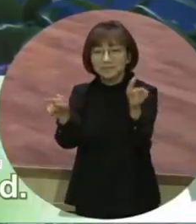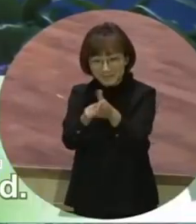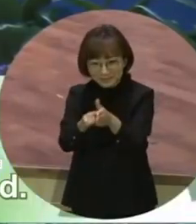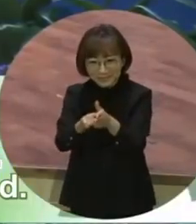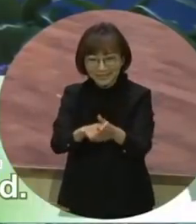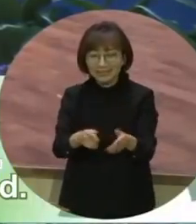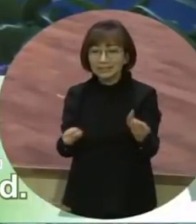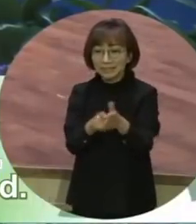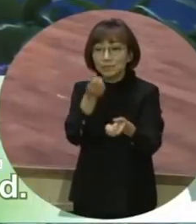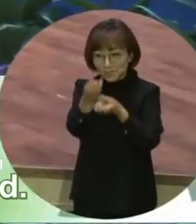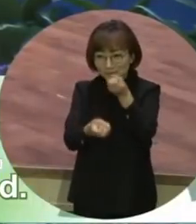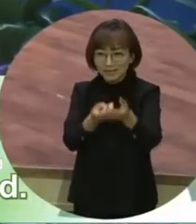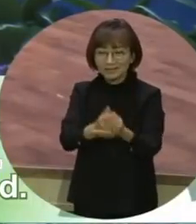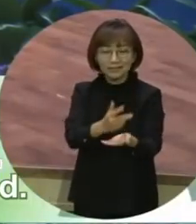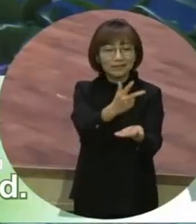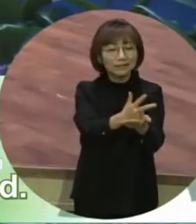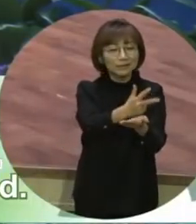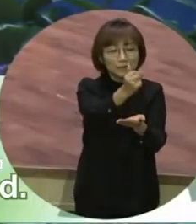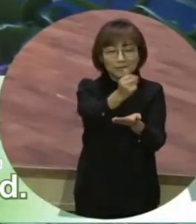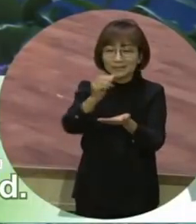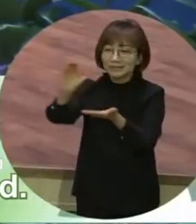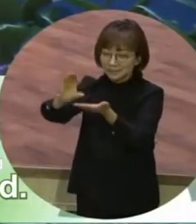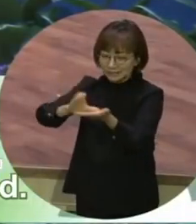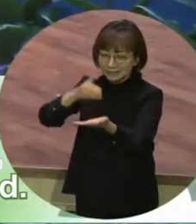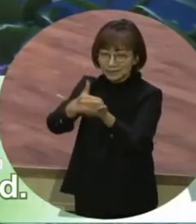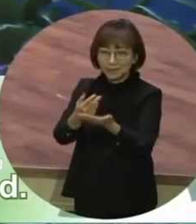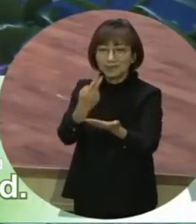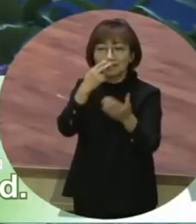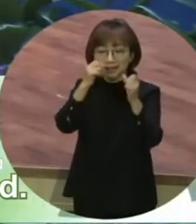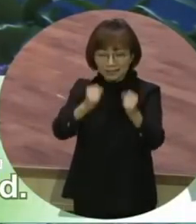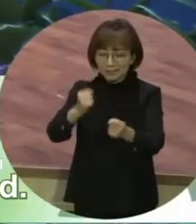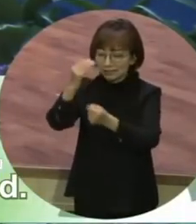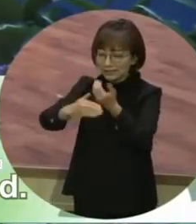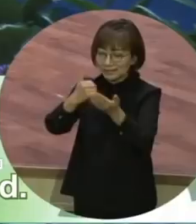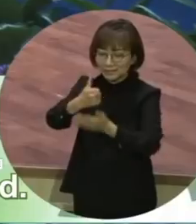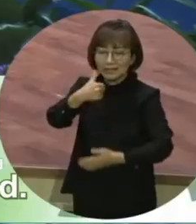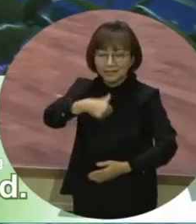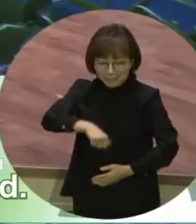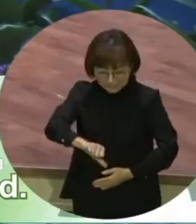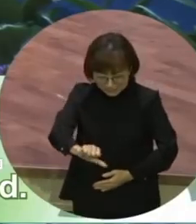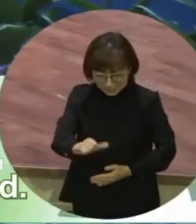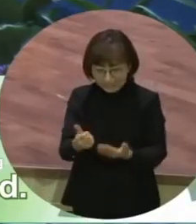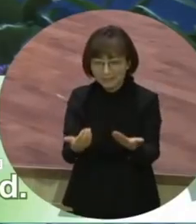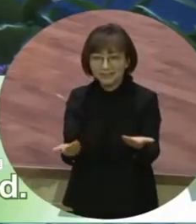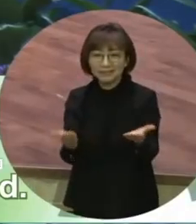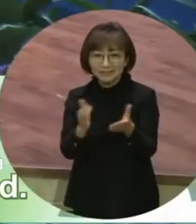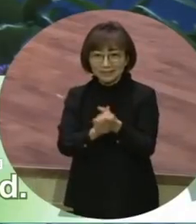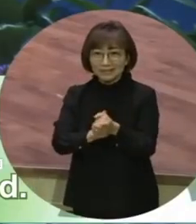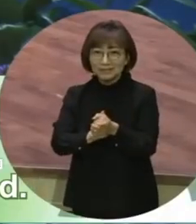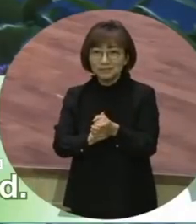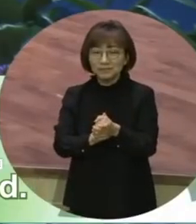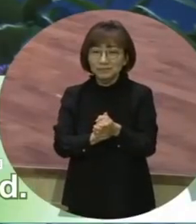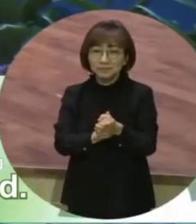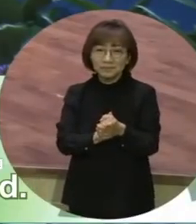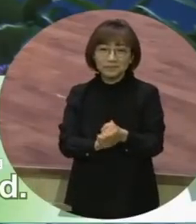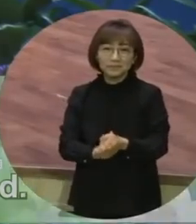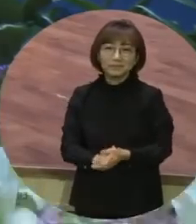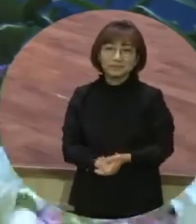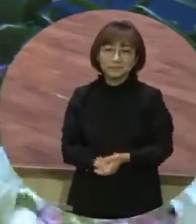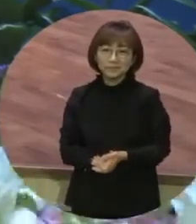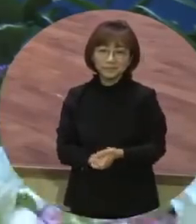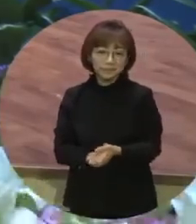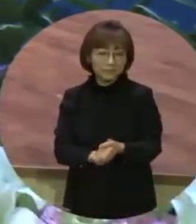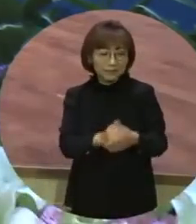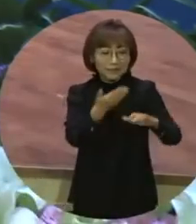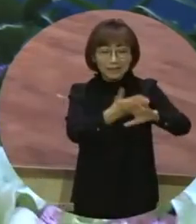신앙 고백합니다. 주는 그리스도시요 살아계신 하나님의 아들이십니다. 아멘. 우리